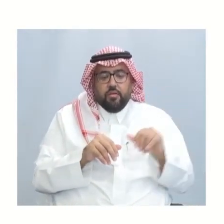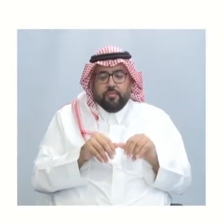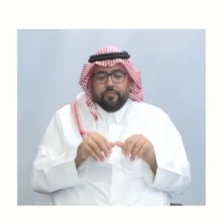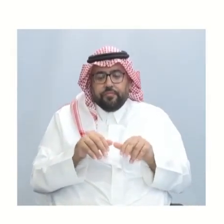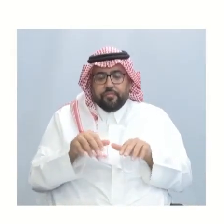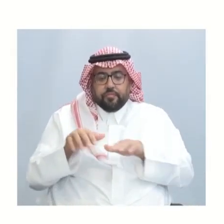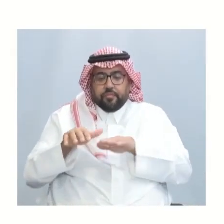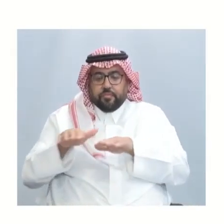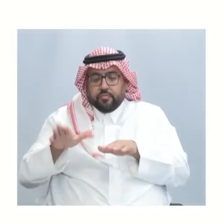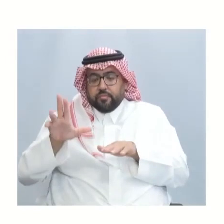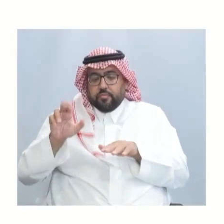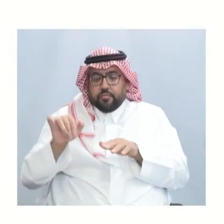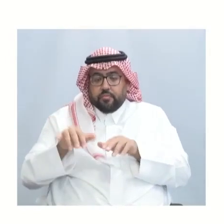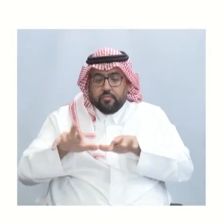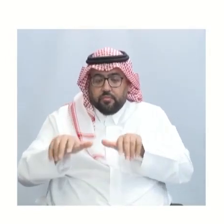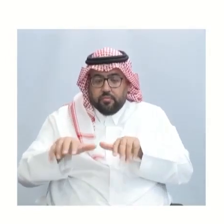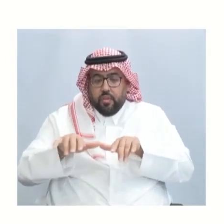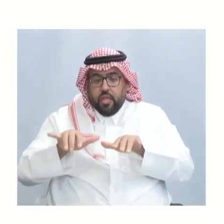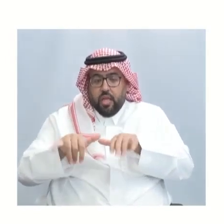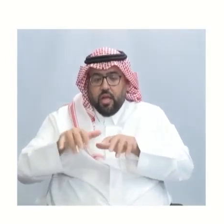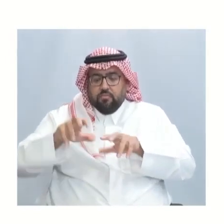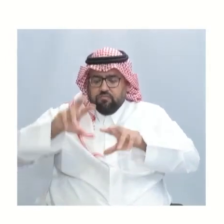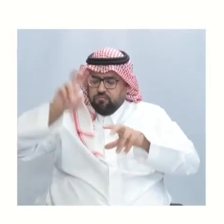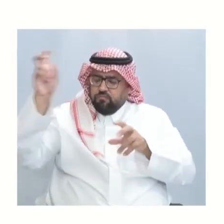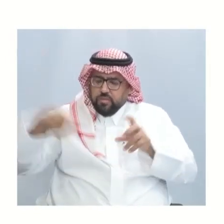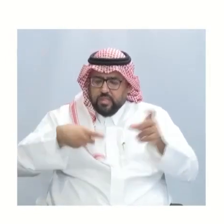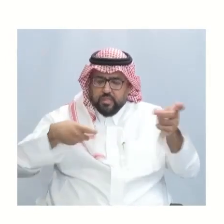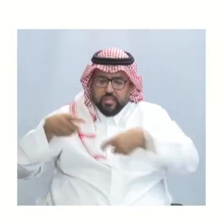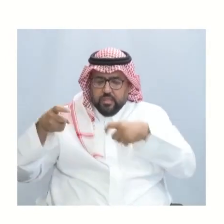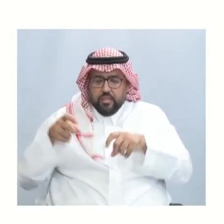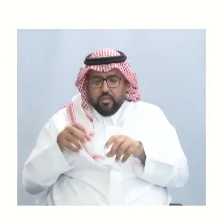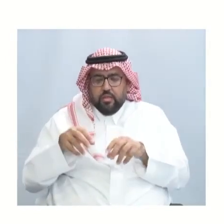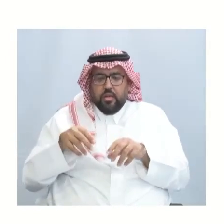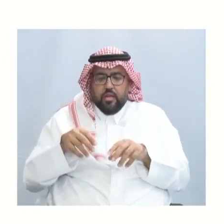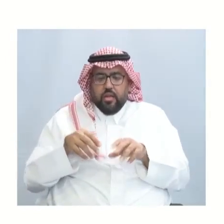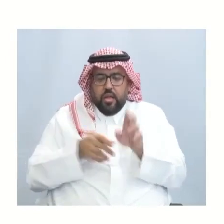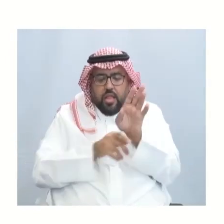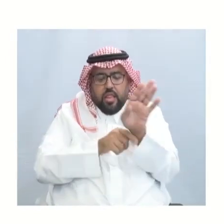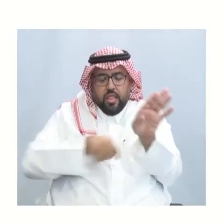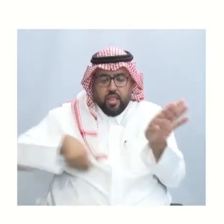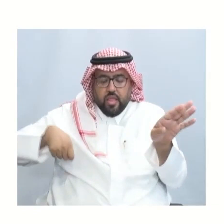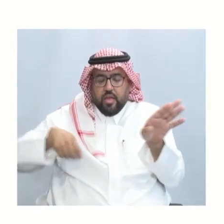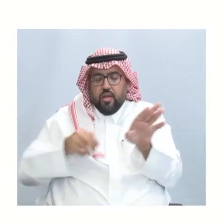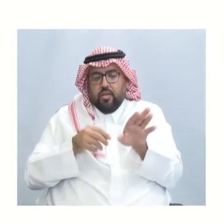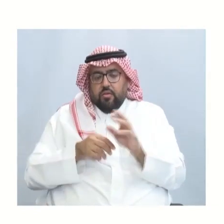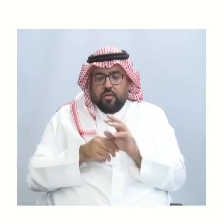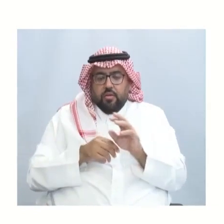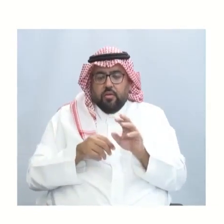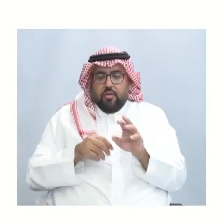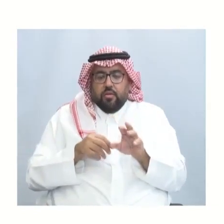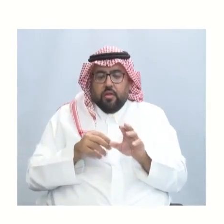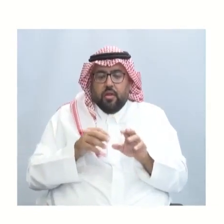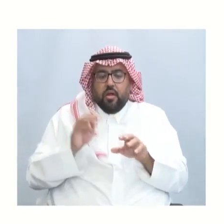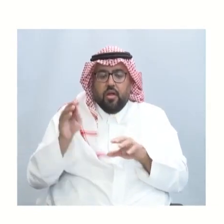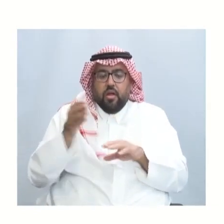مخالب بينما الافاعي ليس لها الارجل ذات المخالب السحاي لها ذيول طويله الذيول قصيره في الافاعي